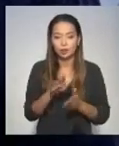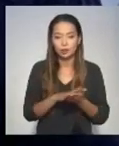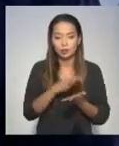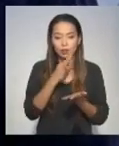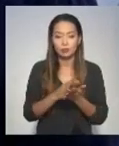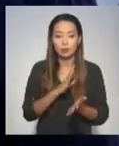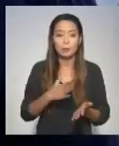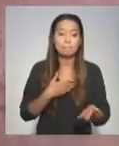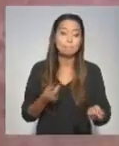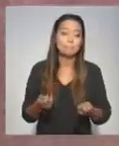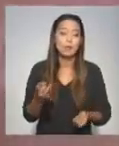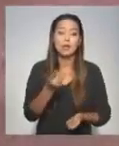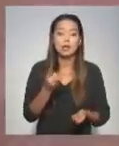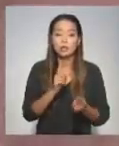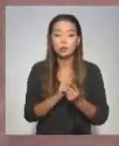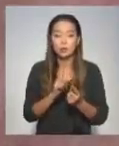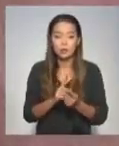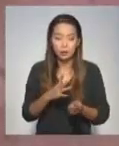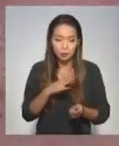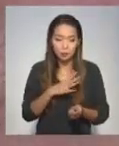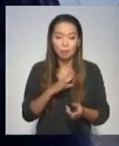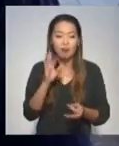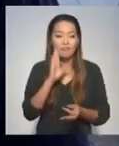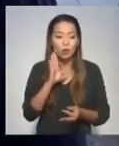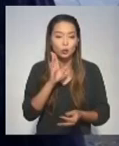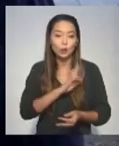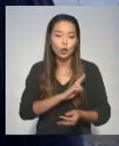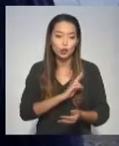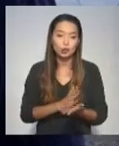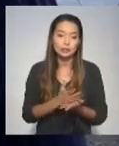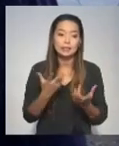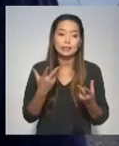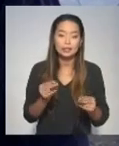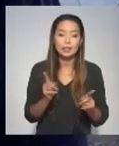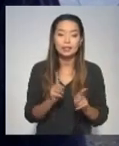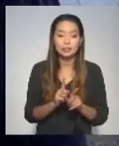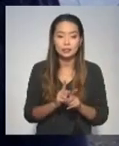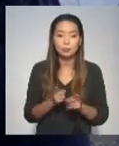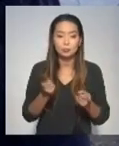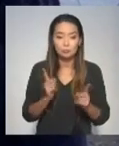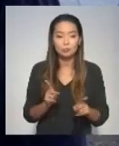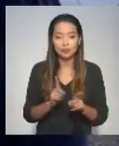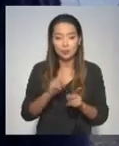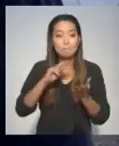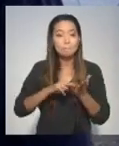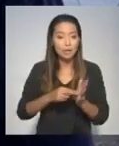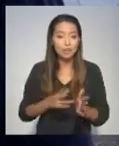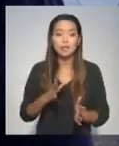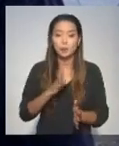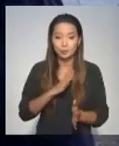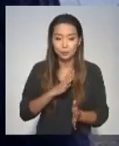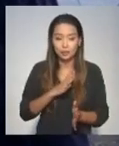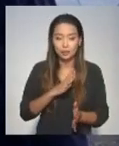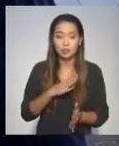руководством района в комитет по водным ресурсам, где, да, действительно, был такой проект. Мы